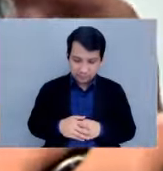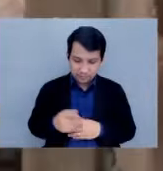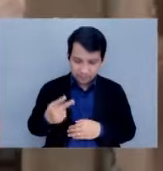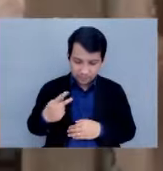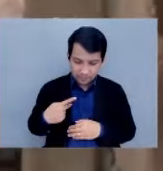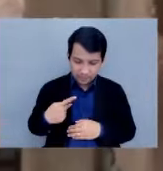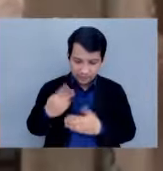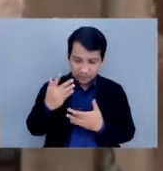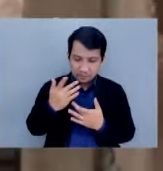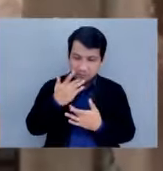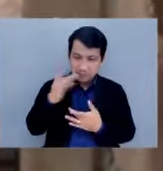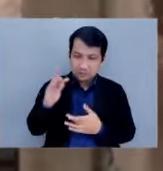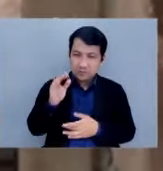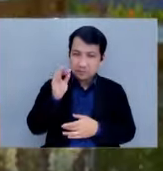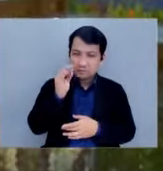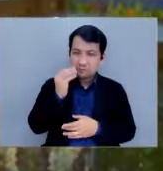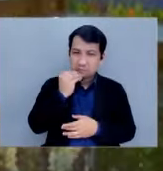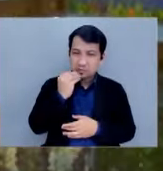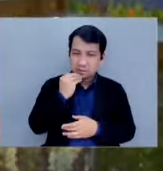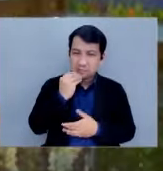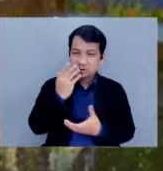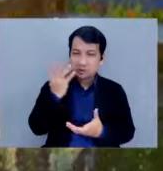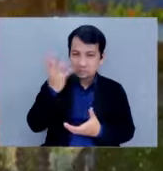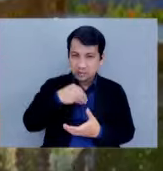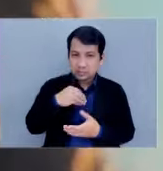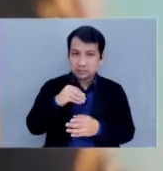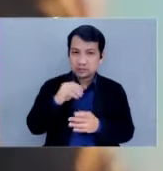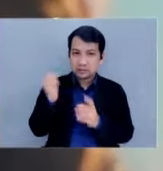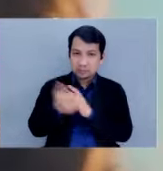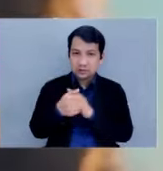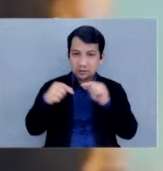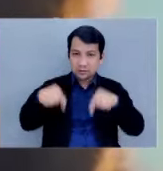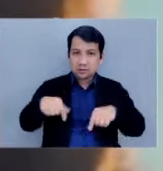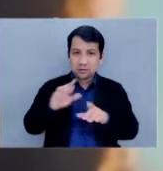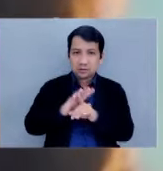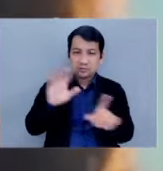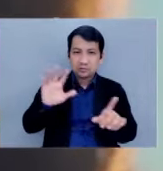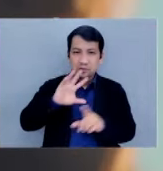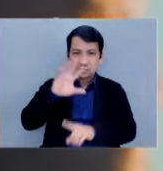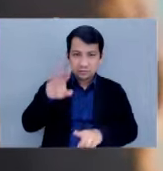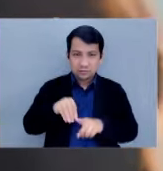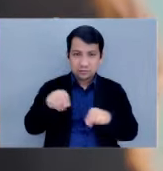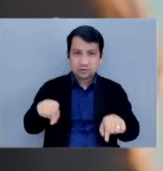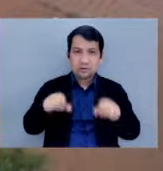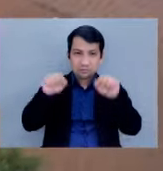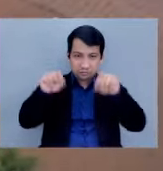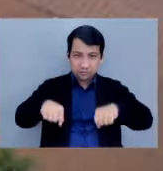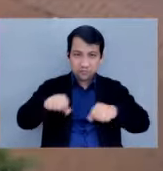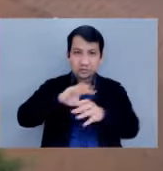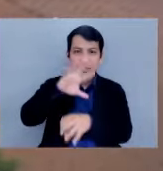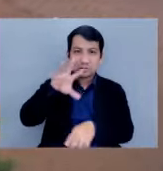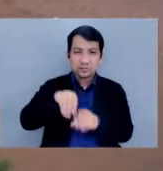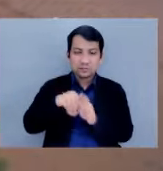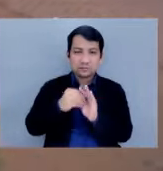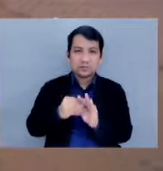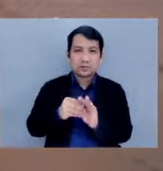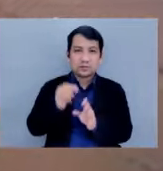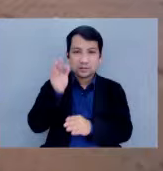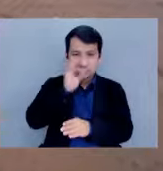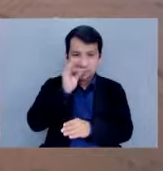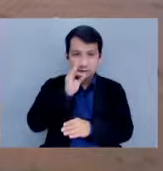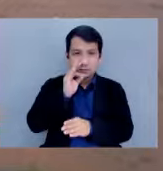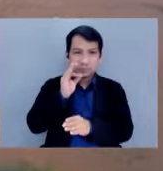na pagkain, magagandang tanawin, at mayamang kultura na pwedeng isama sa mga Pinoy drama.